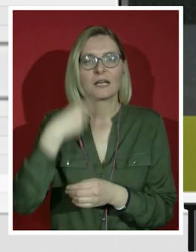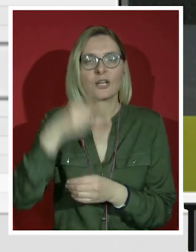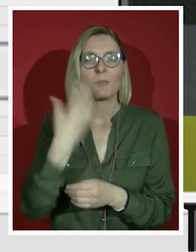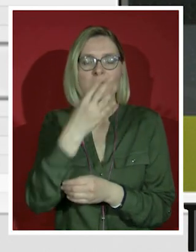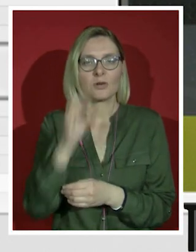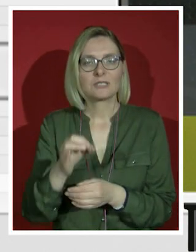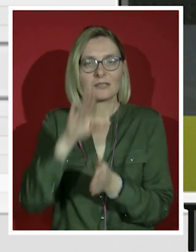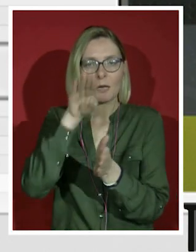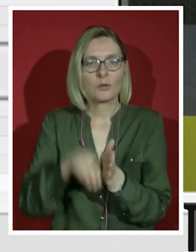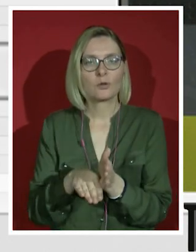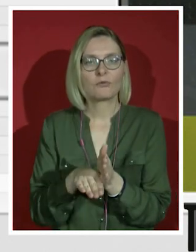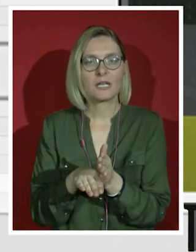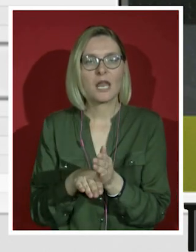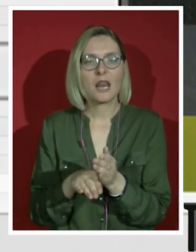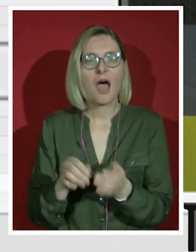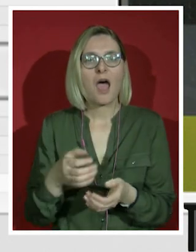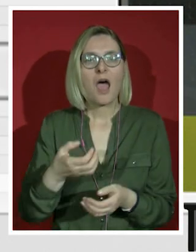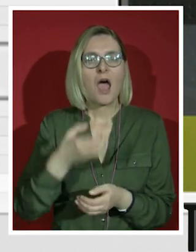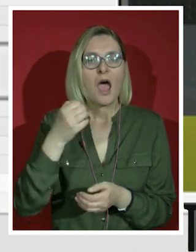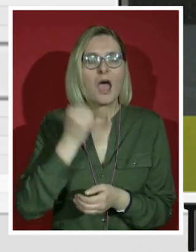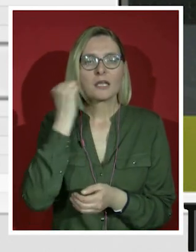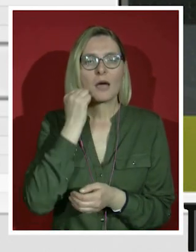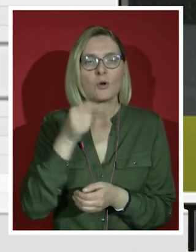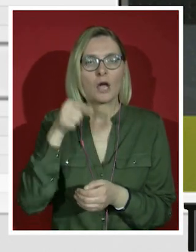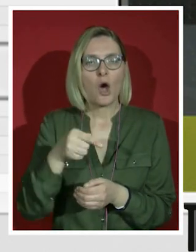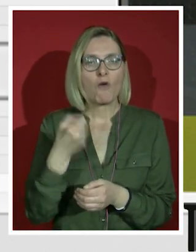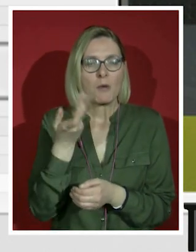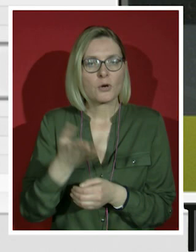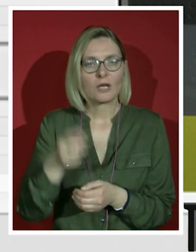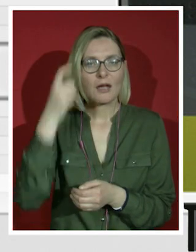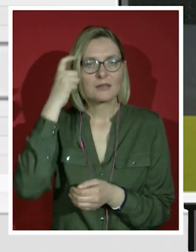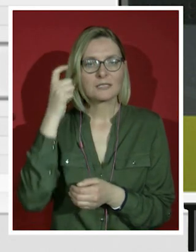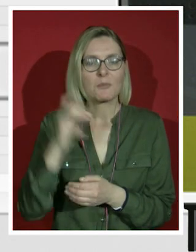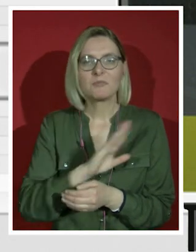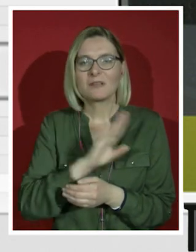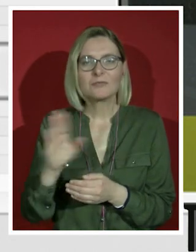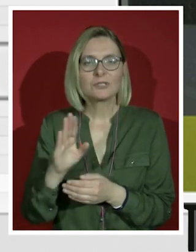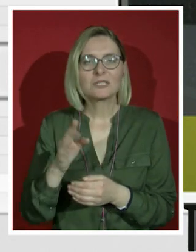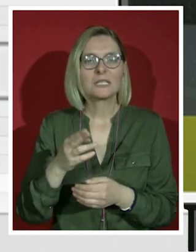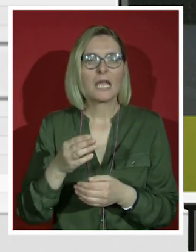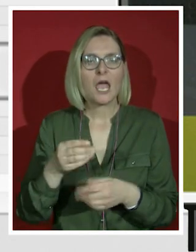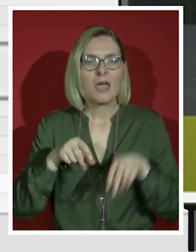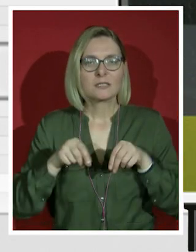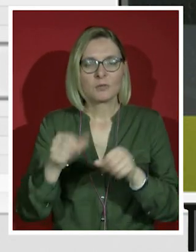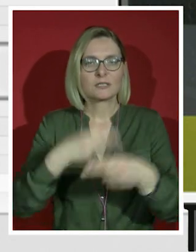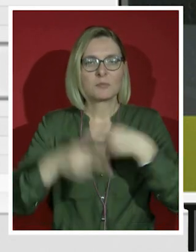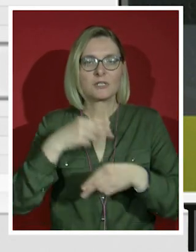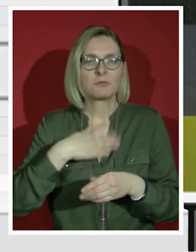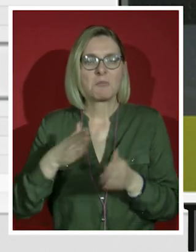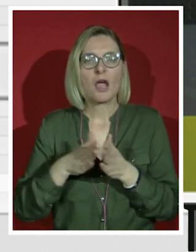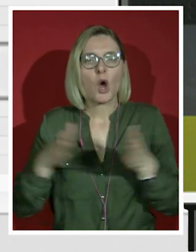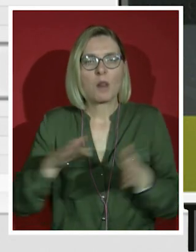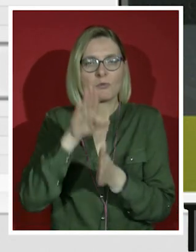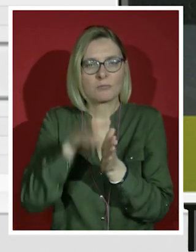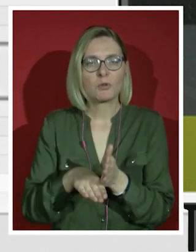намалување на одгледувањето на јаболката. Оваа бројка ја запамте ви другите, во сите буквално гранки имаме големо намалување интересот. Некако